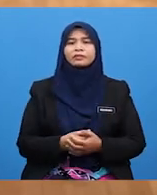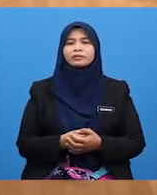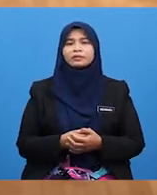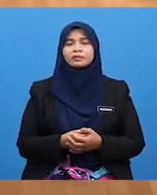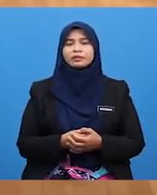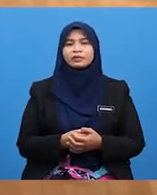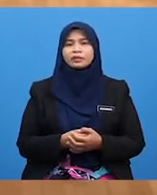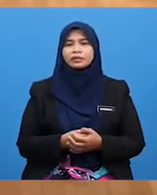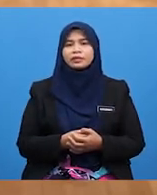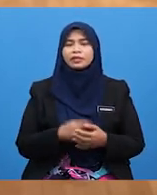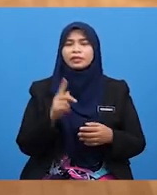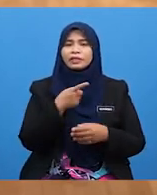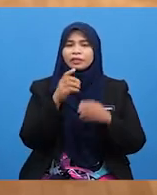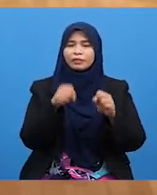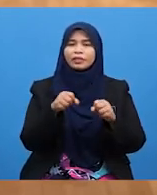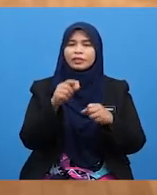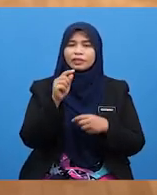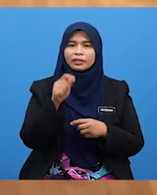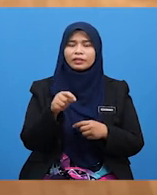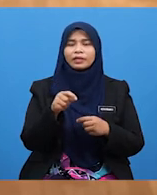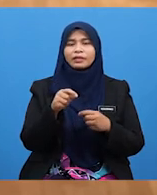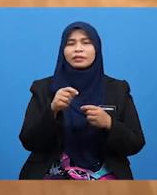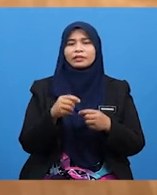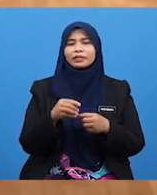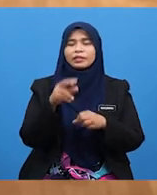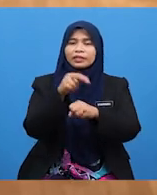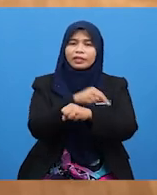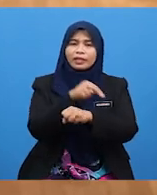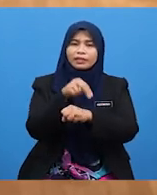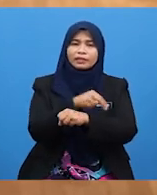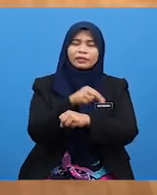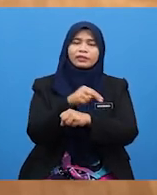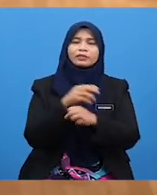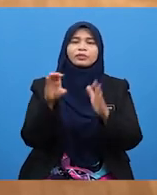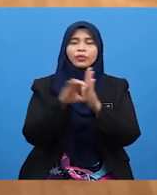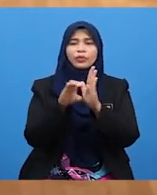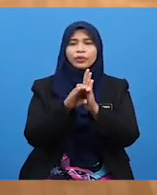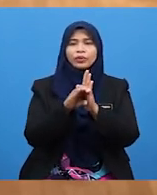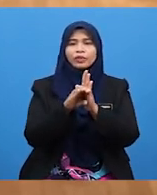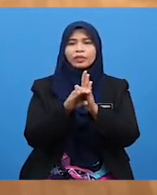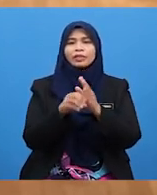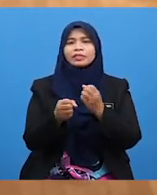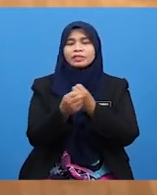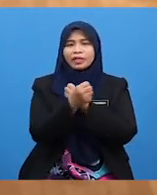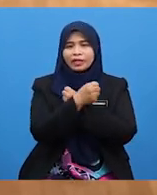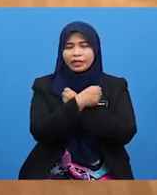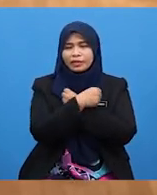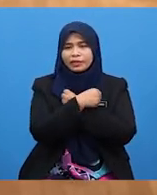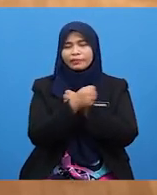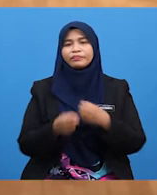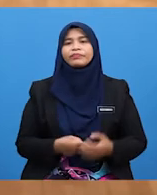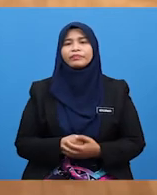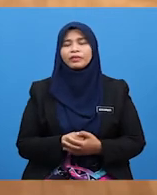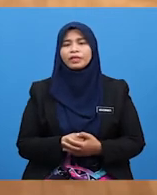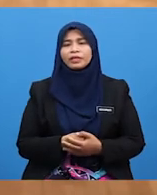klasifikasikan teknik ni, kita boleh tekan sedikit nyanyian kita tu. Contohnya, sayang, daripada kita nyanyi